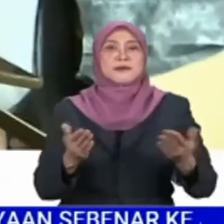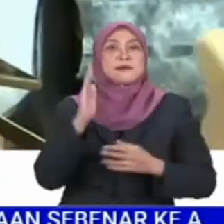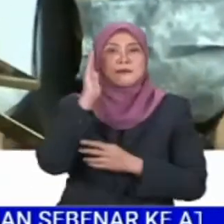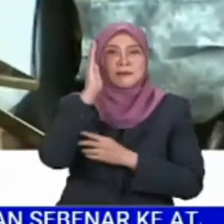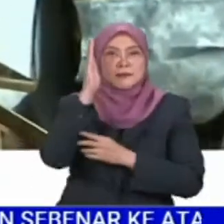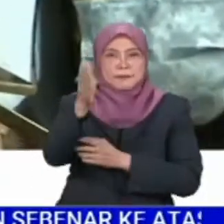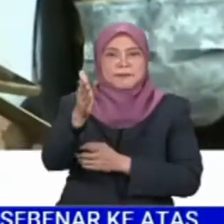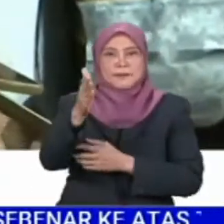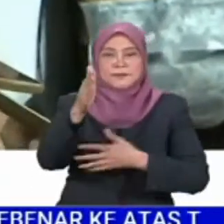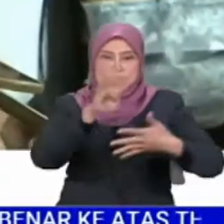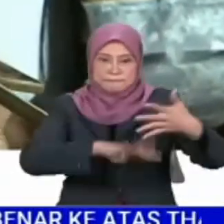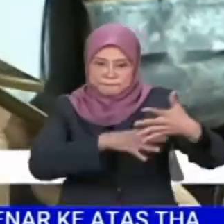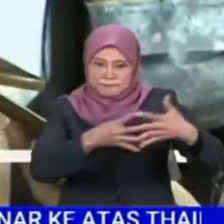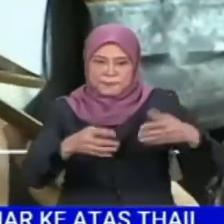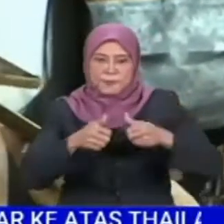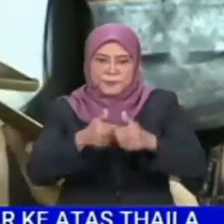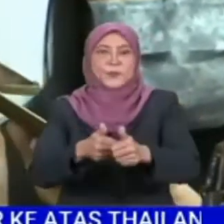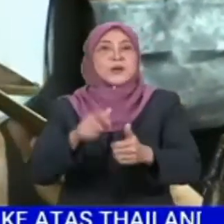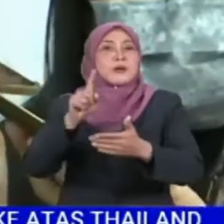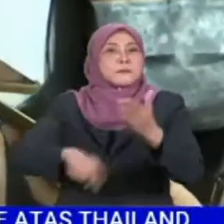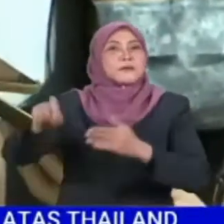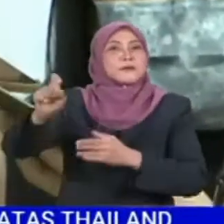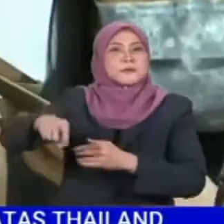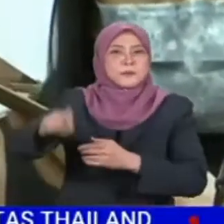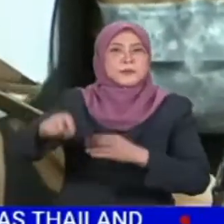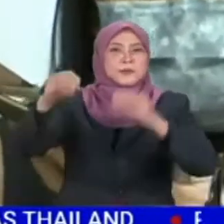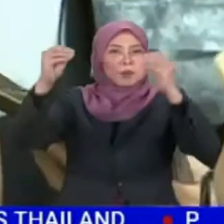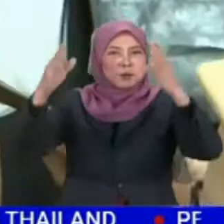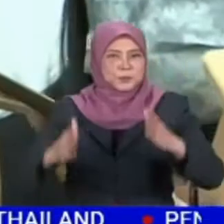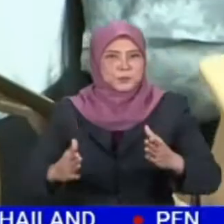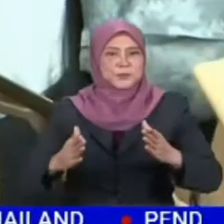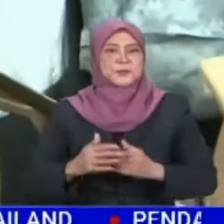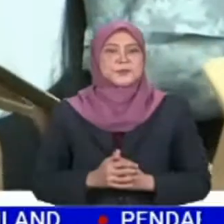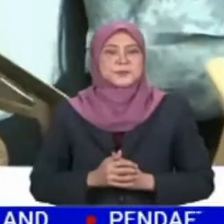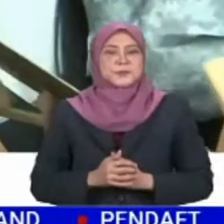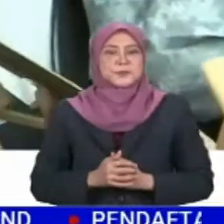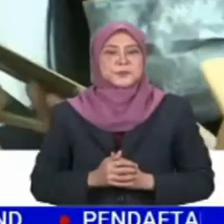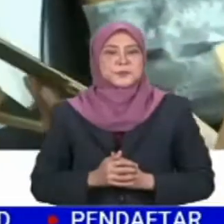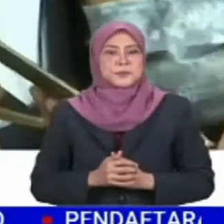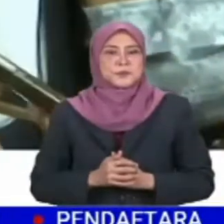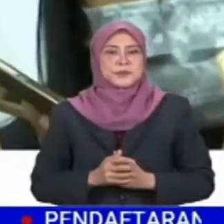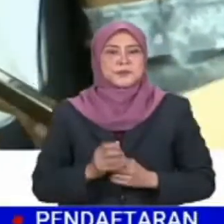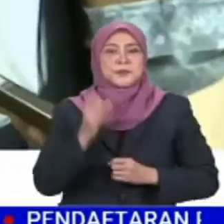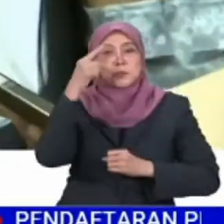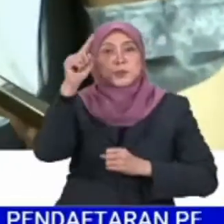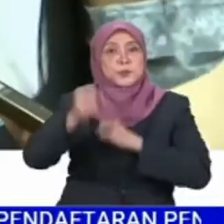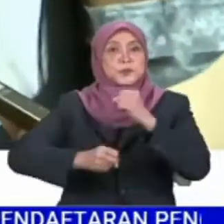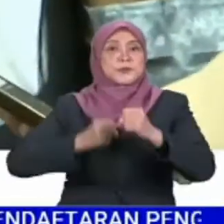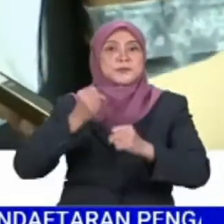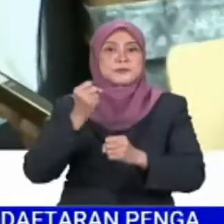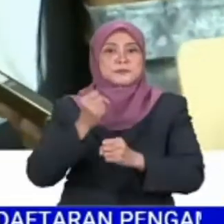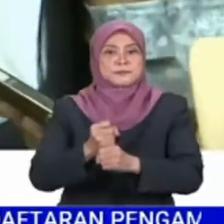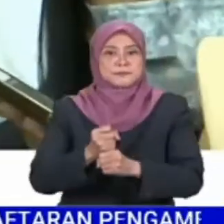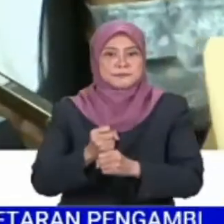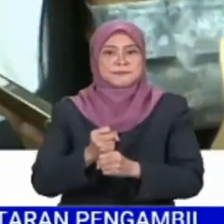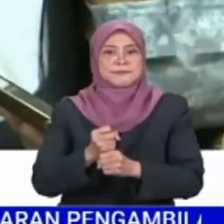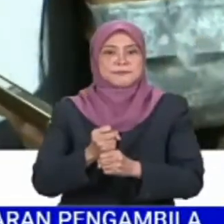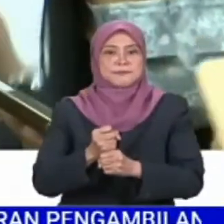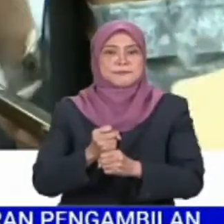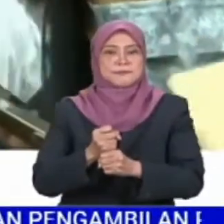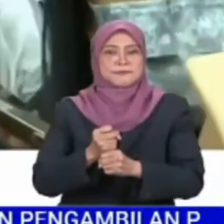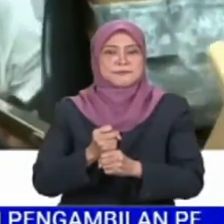akan dibuat untuk keperluan guru pada tahun-tahun yang